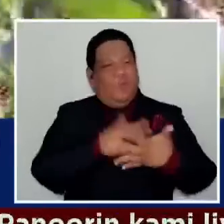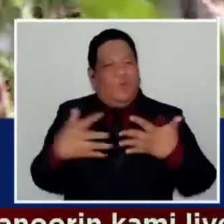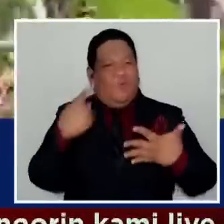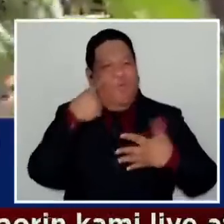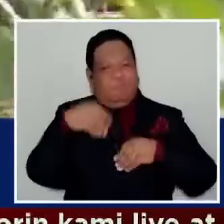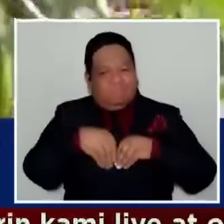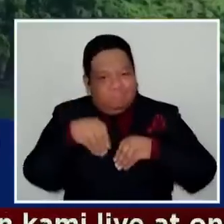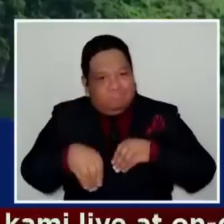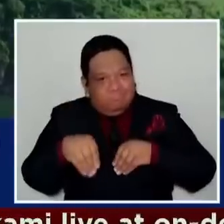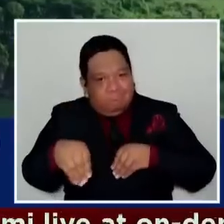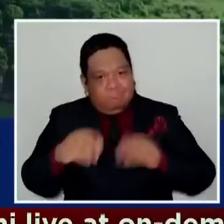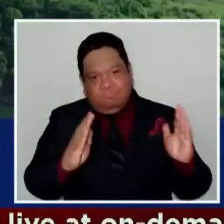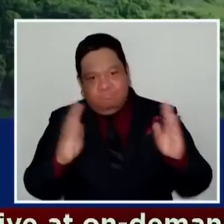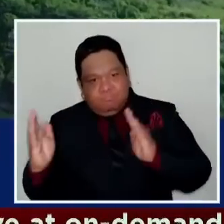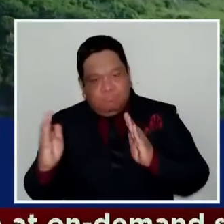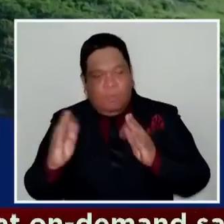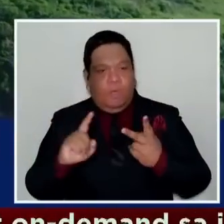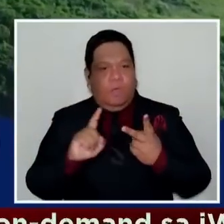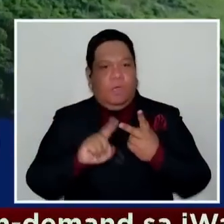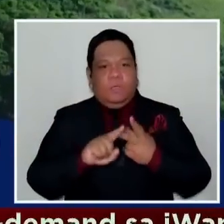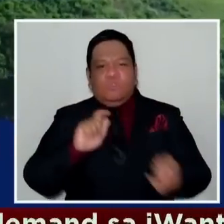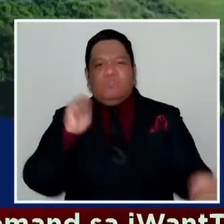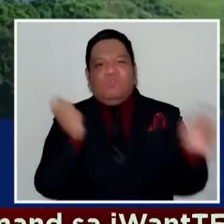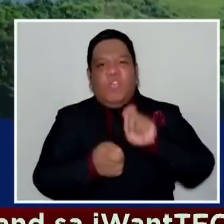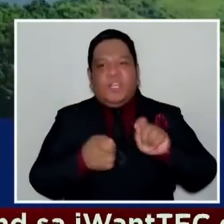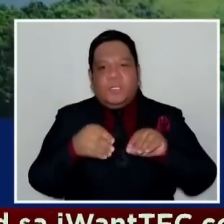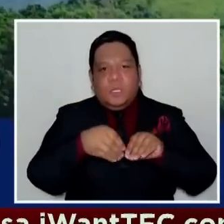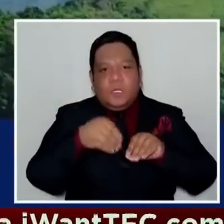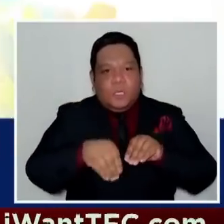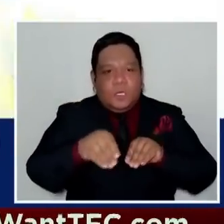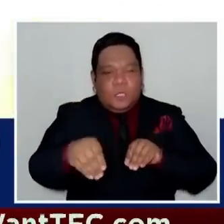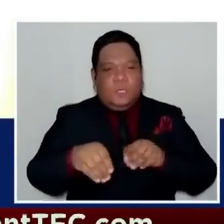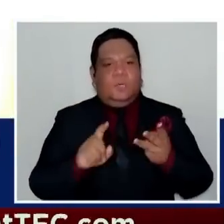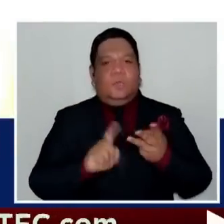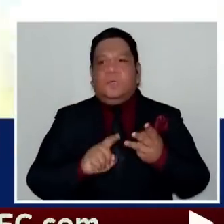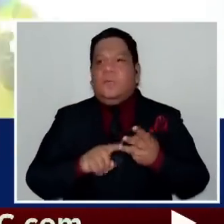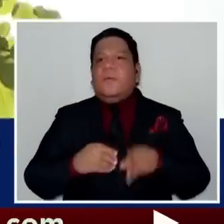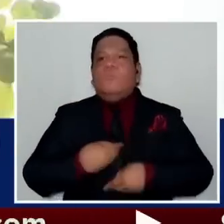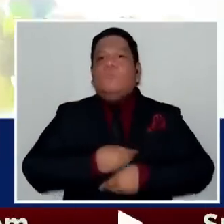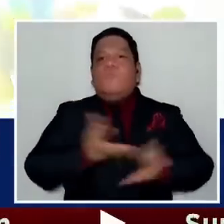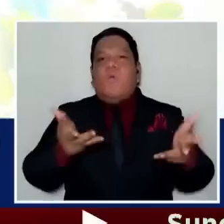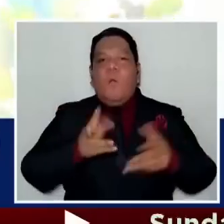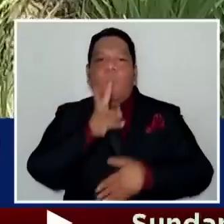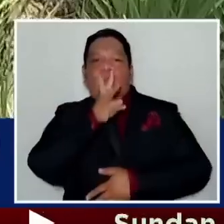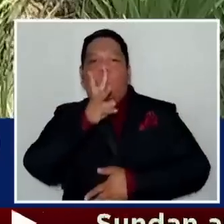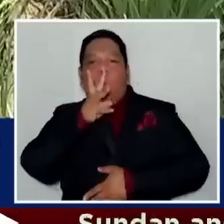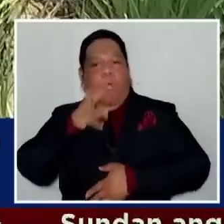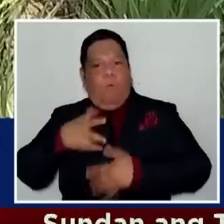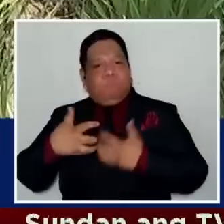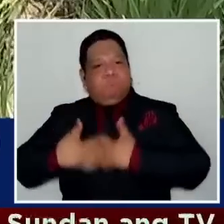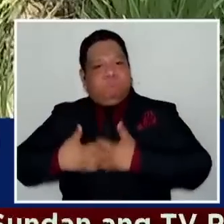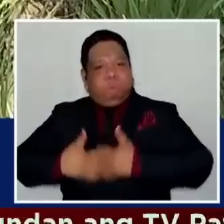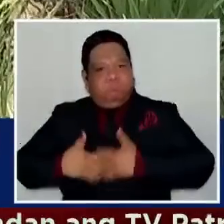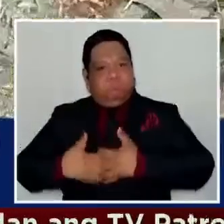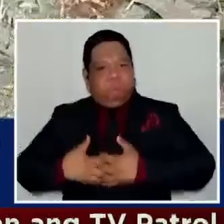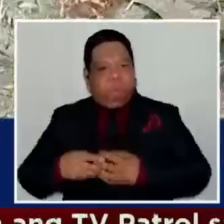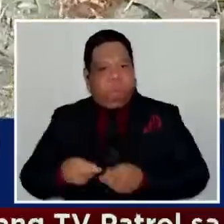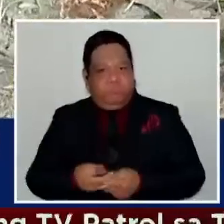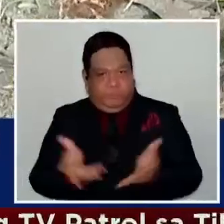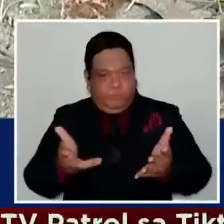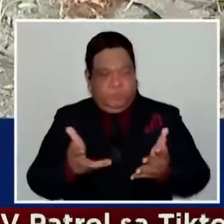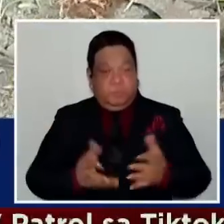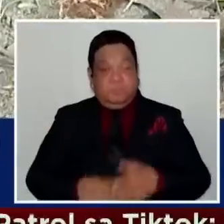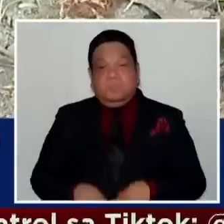mga itatanim, at pamamahagi ng pumping engine. Sa paunang pagtataya ng DA,